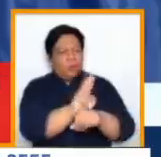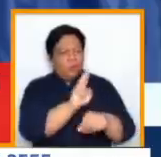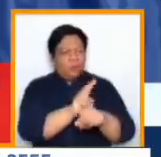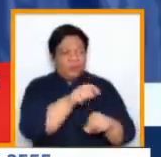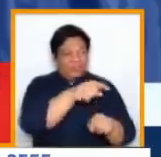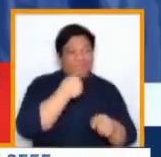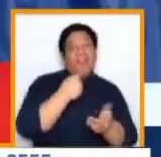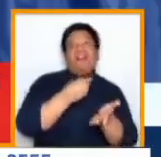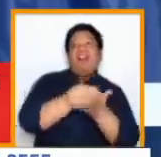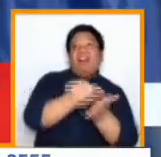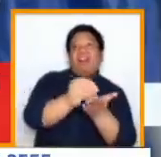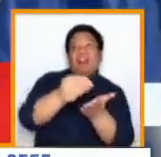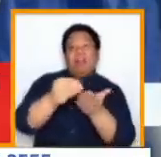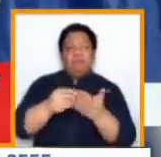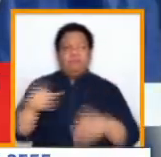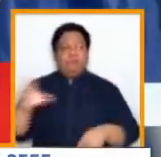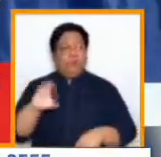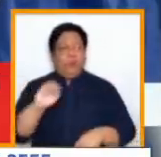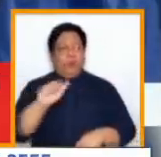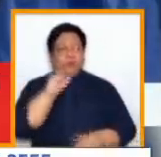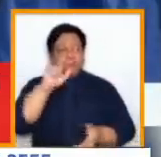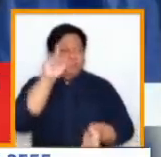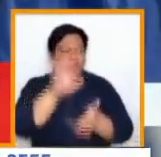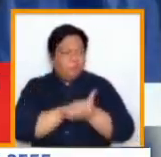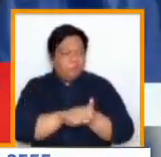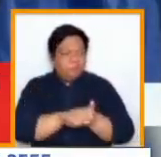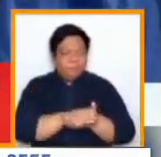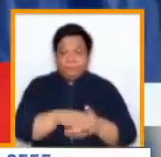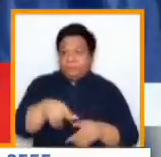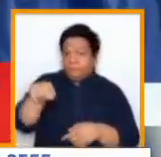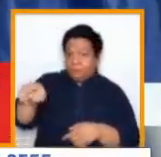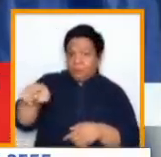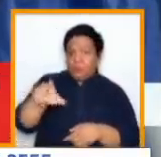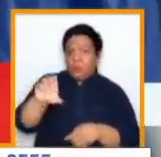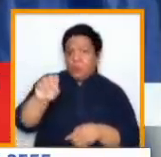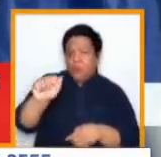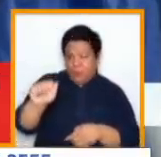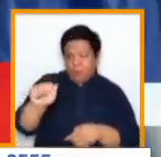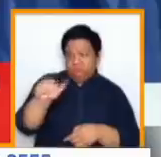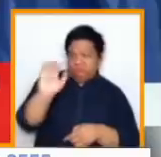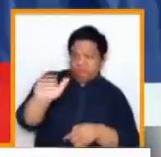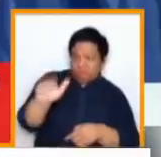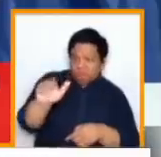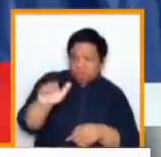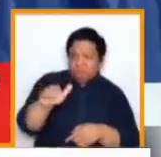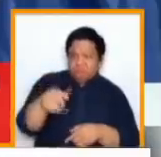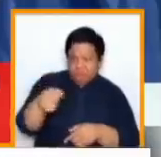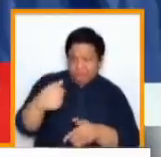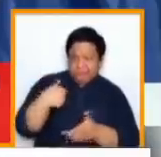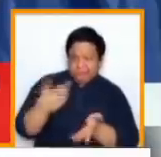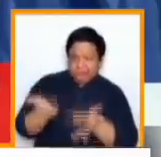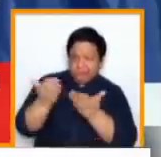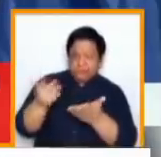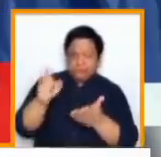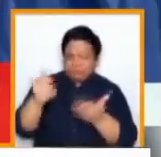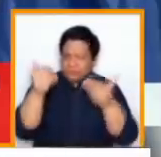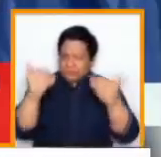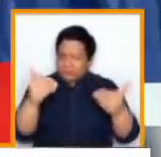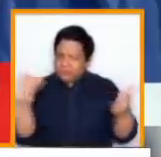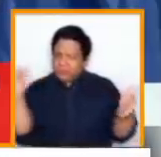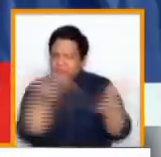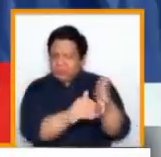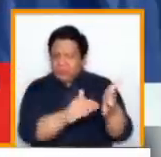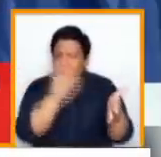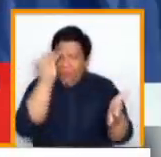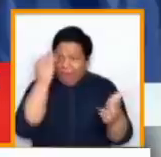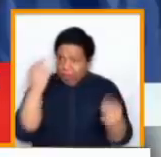Hindi naniwala ang kuha. Tokowa nag-recommend na back kayo ng charges dahil hanggang ngayon